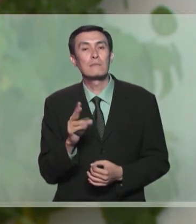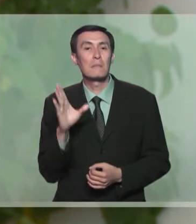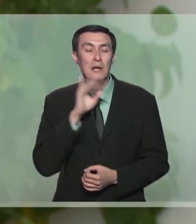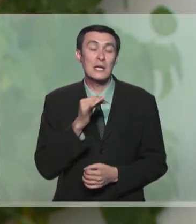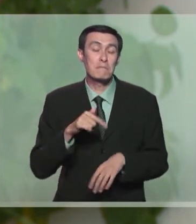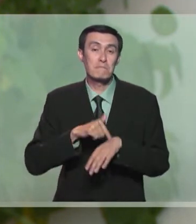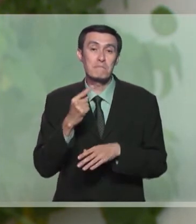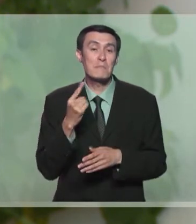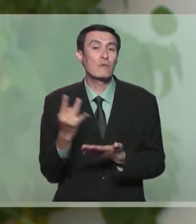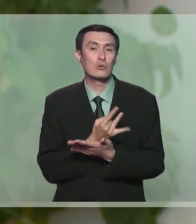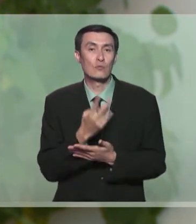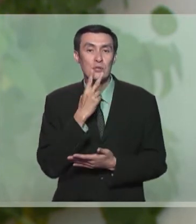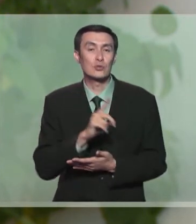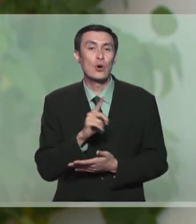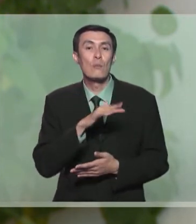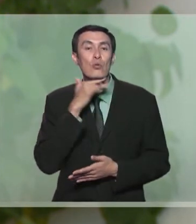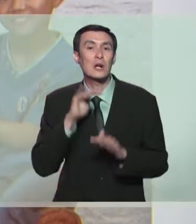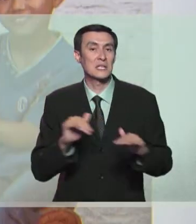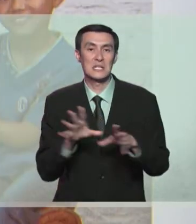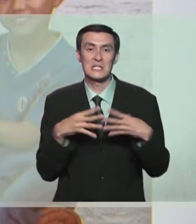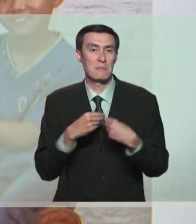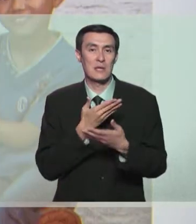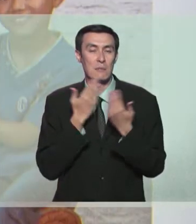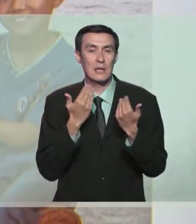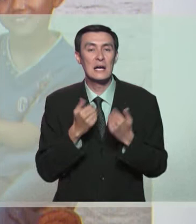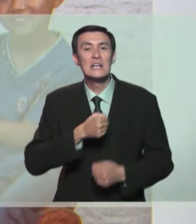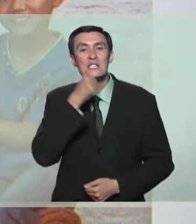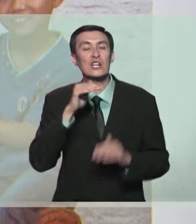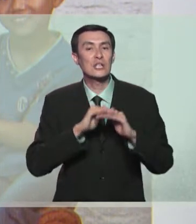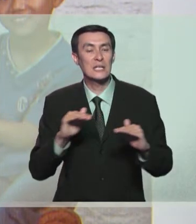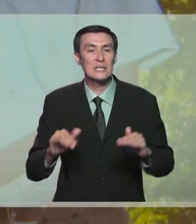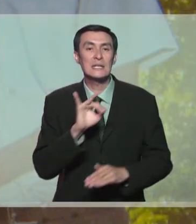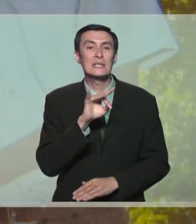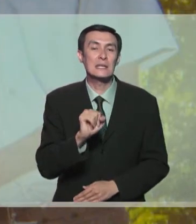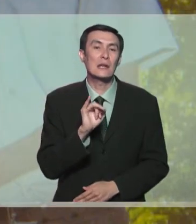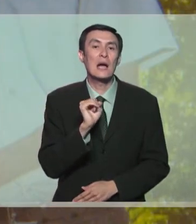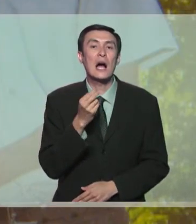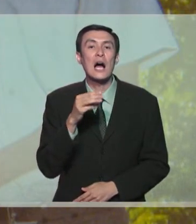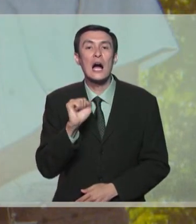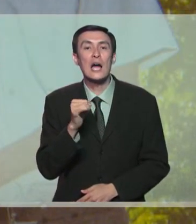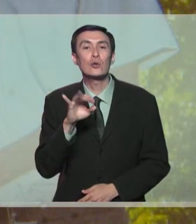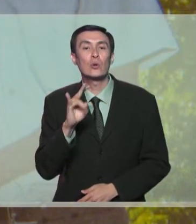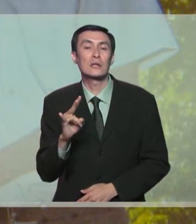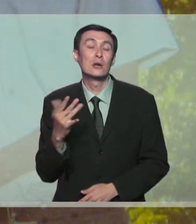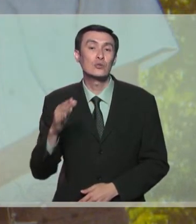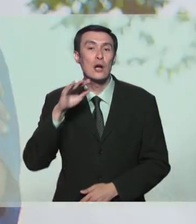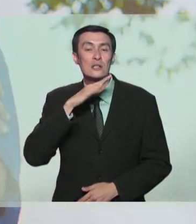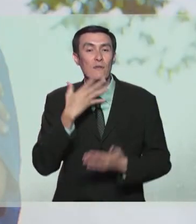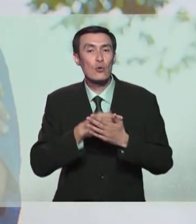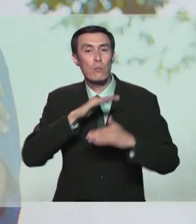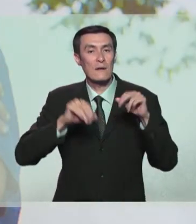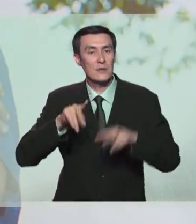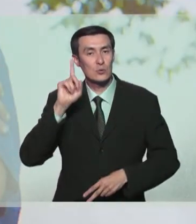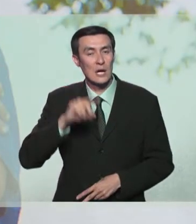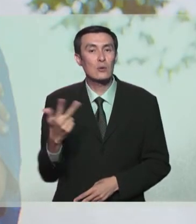я в первую очередь заметила, что многодетной семьи не было. Старшие дети Индира и Айталкын уже определились с профессией, а